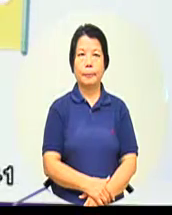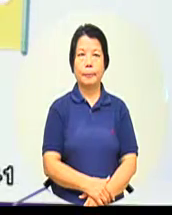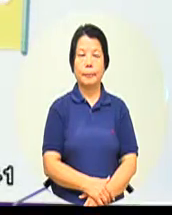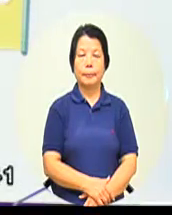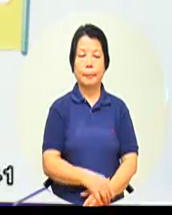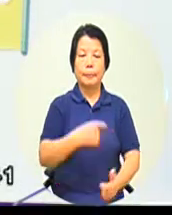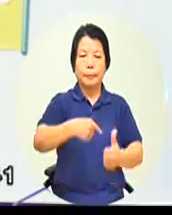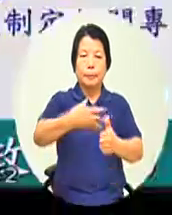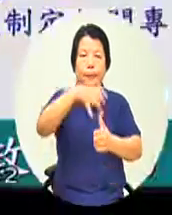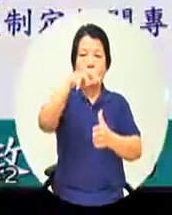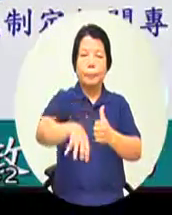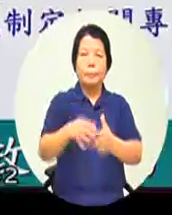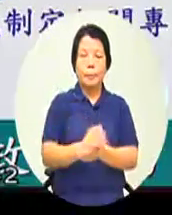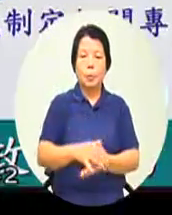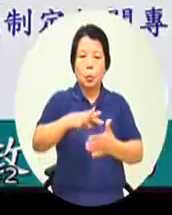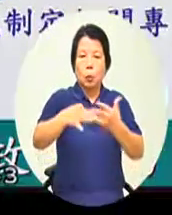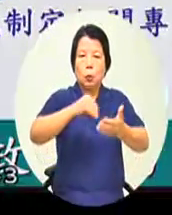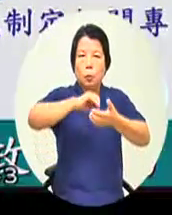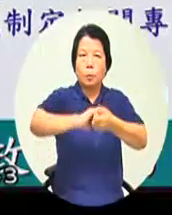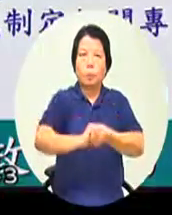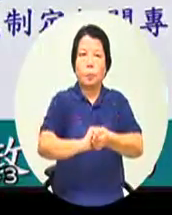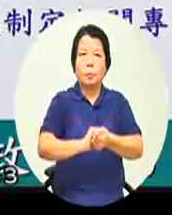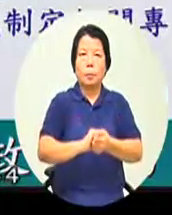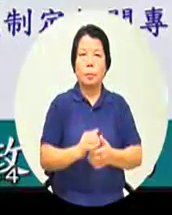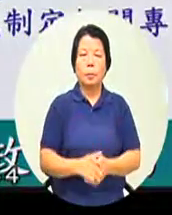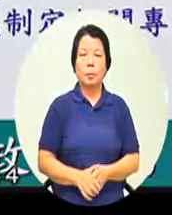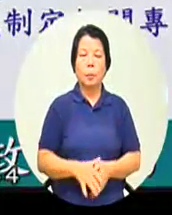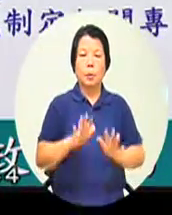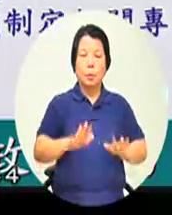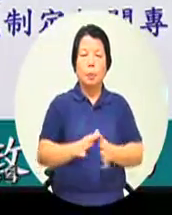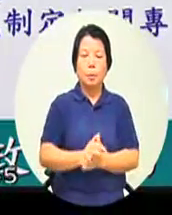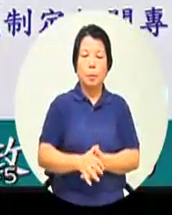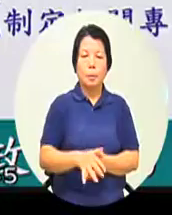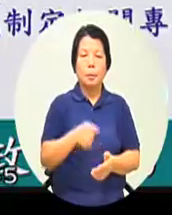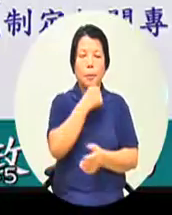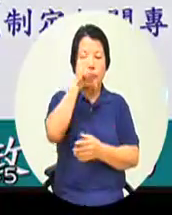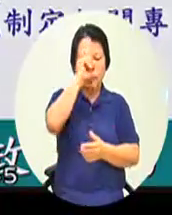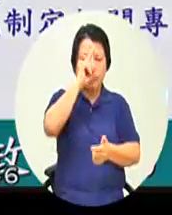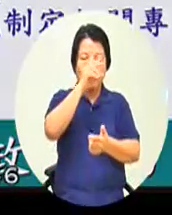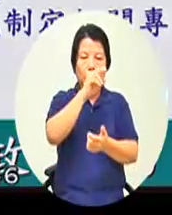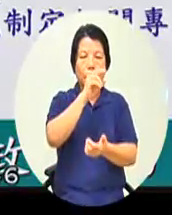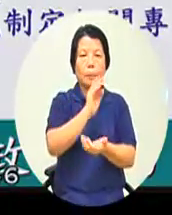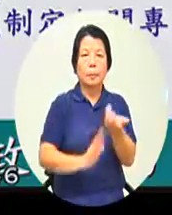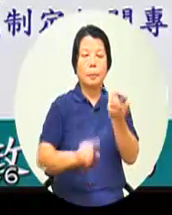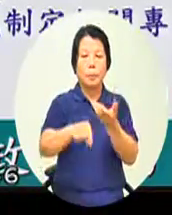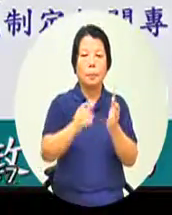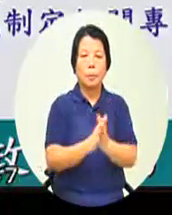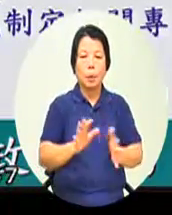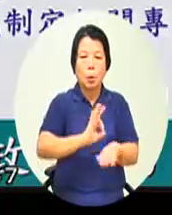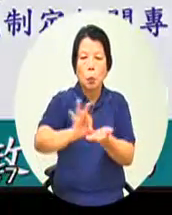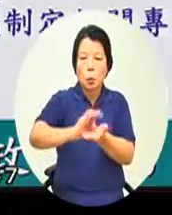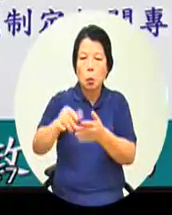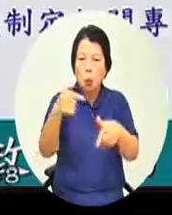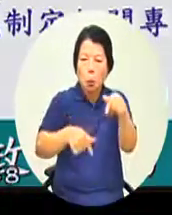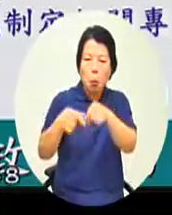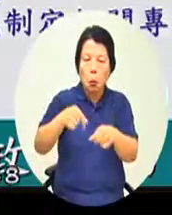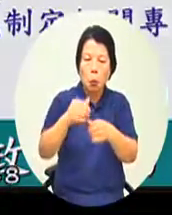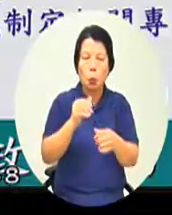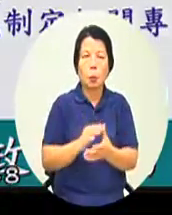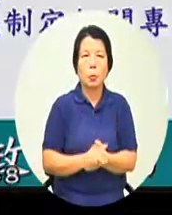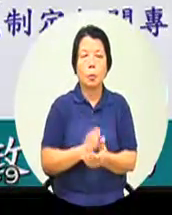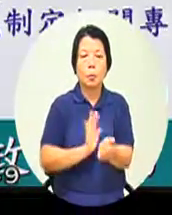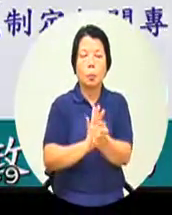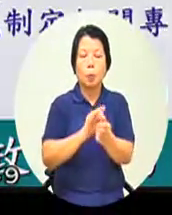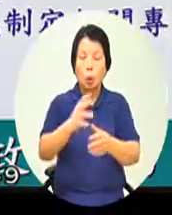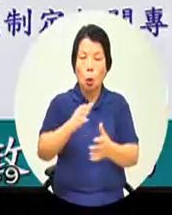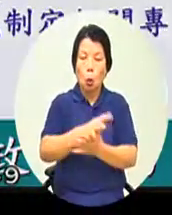教育局有没有规定专法？目前营养午餐可能出现议题，包括使用有机质推动食材。选